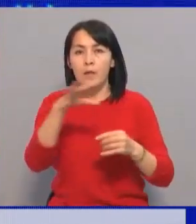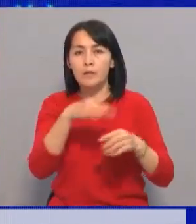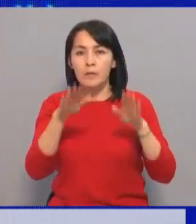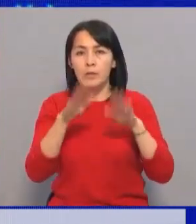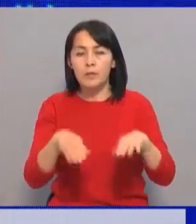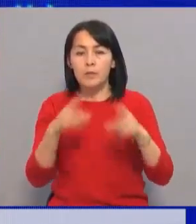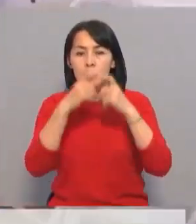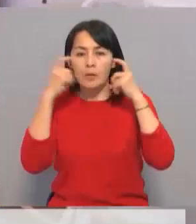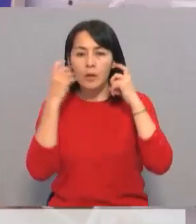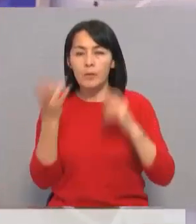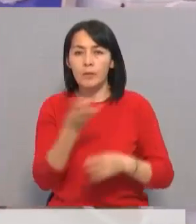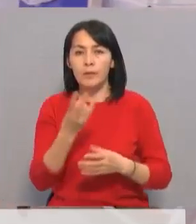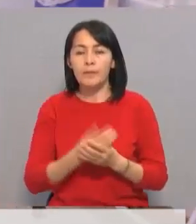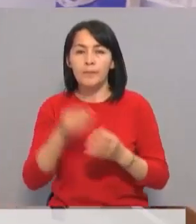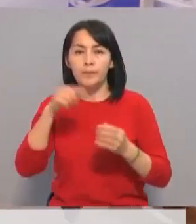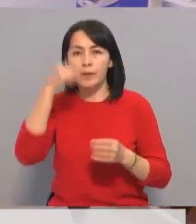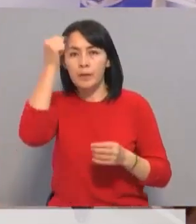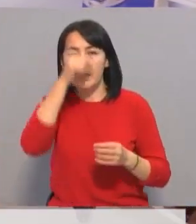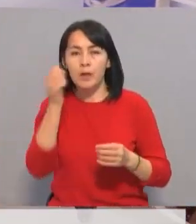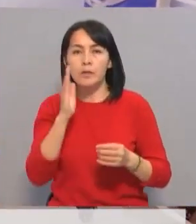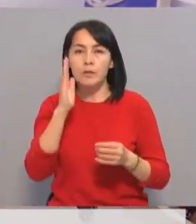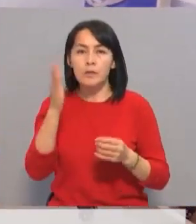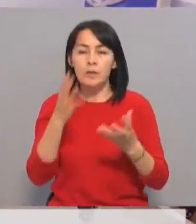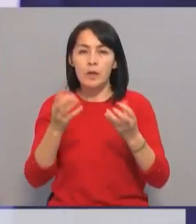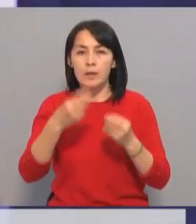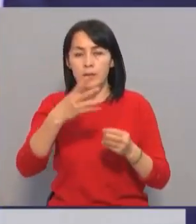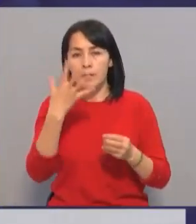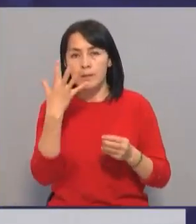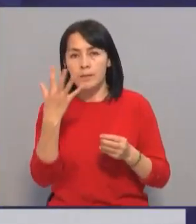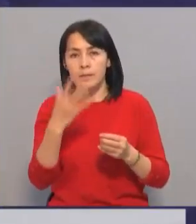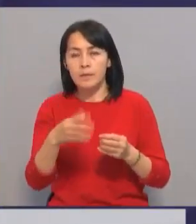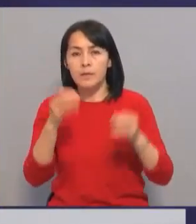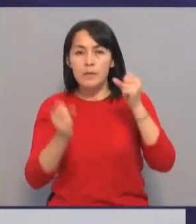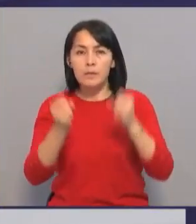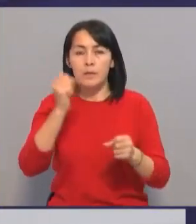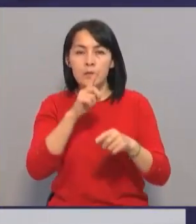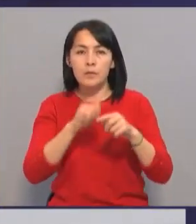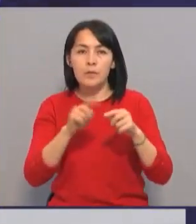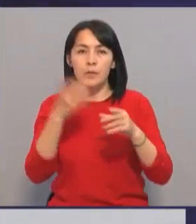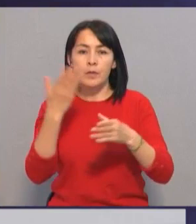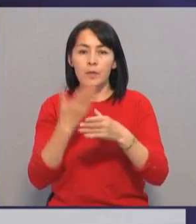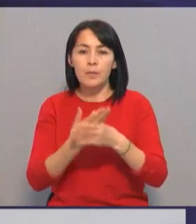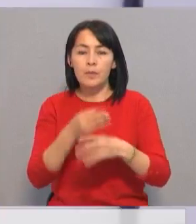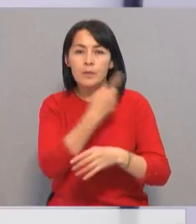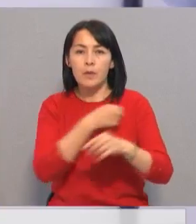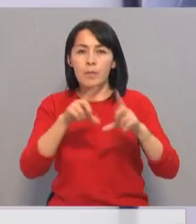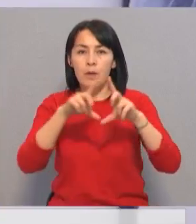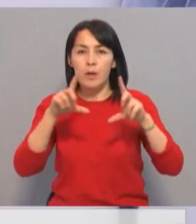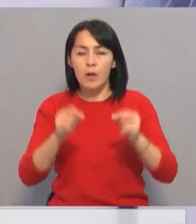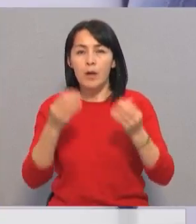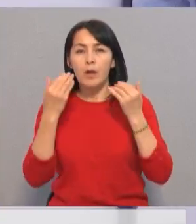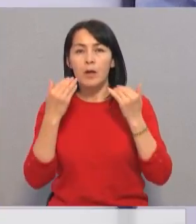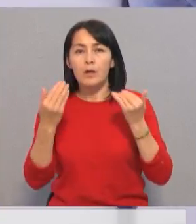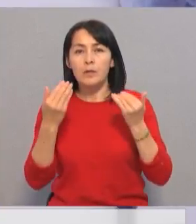местах носить маски. Также в этом году будет приобретено 25 единиц машин скорой помощи. В поликлиниках,